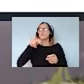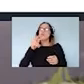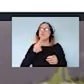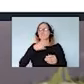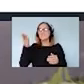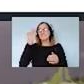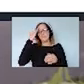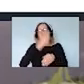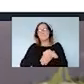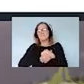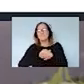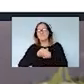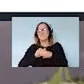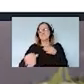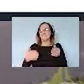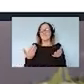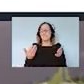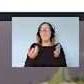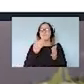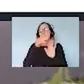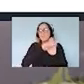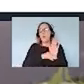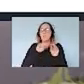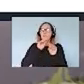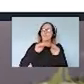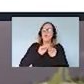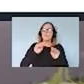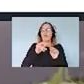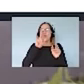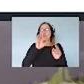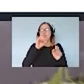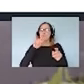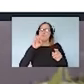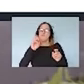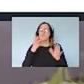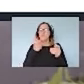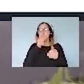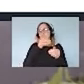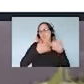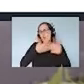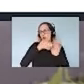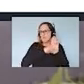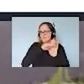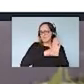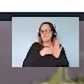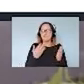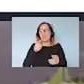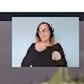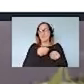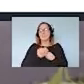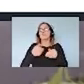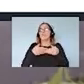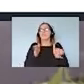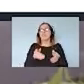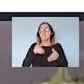czyli najpopularniejszy na świecie program do nauki kodowania, do nauki programowania, to on jest też otwarty i